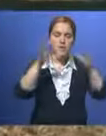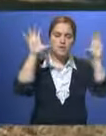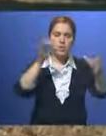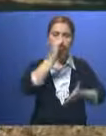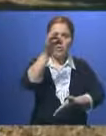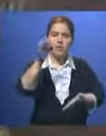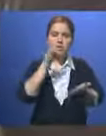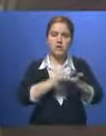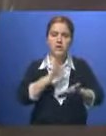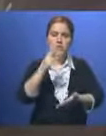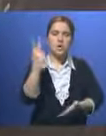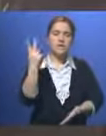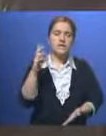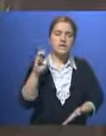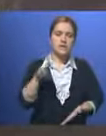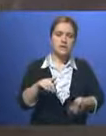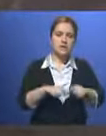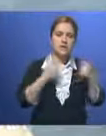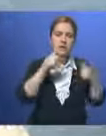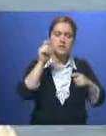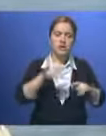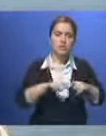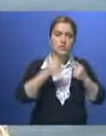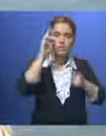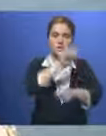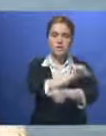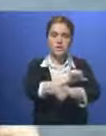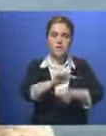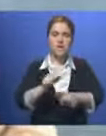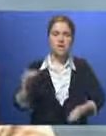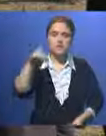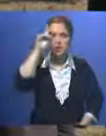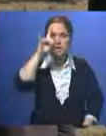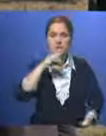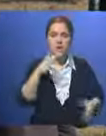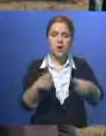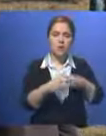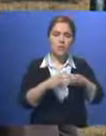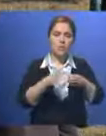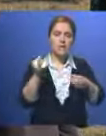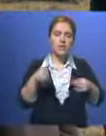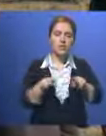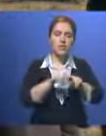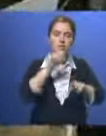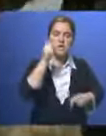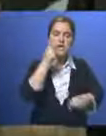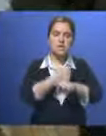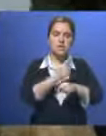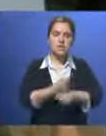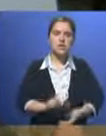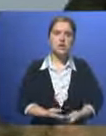2 статьям Уголовного кодекса нашей страны. За нарушение государственной границы Республики Казахстан группой лиц, а также за незаконную